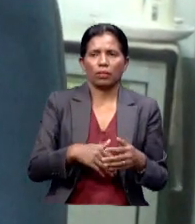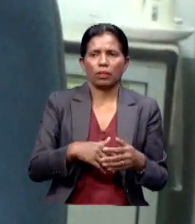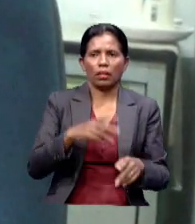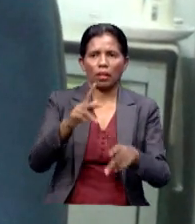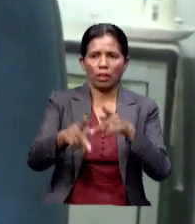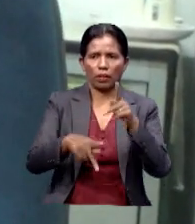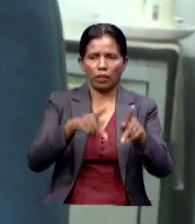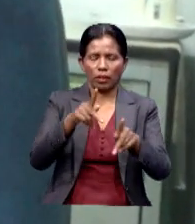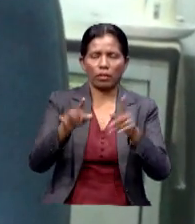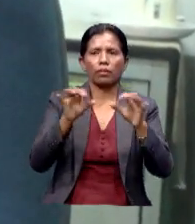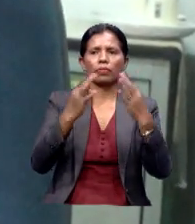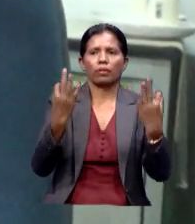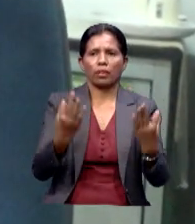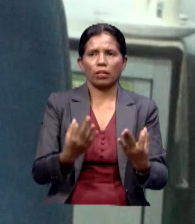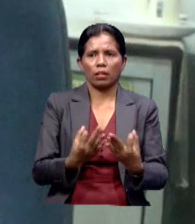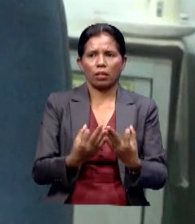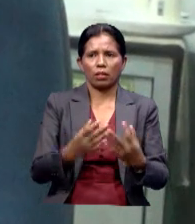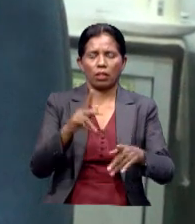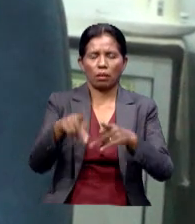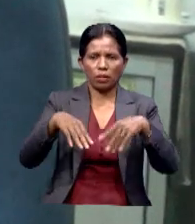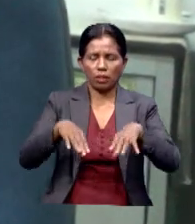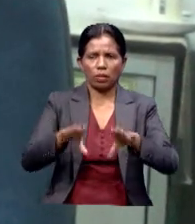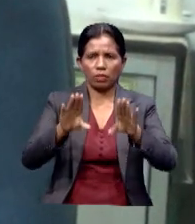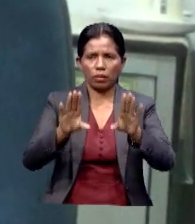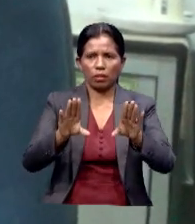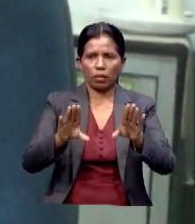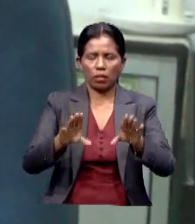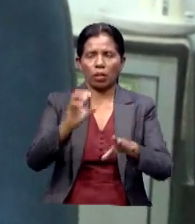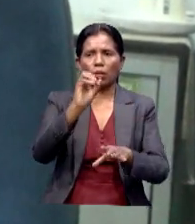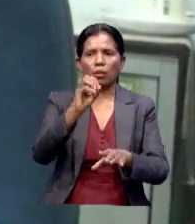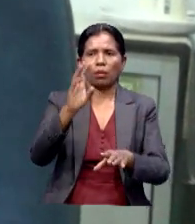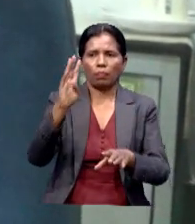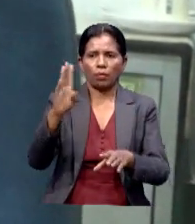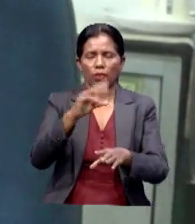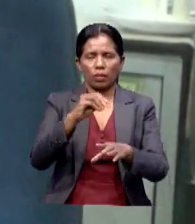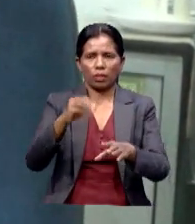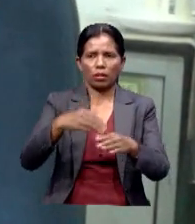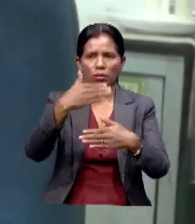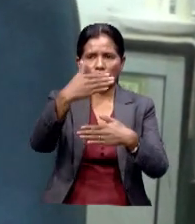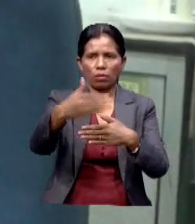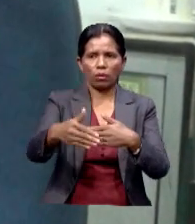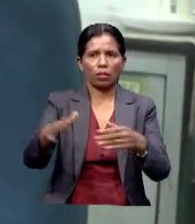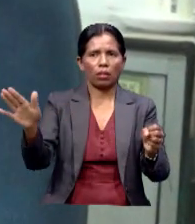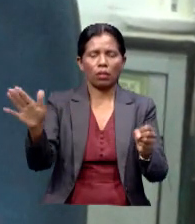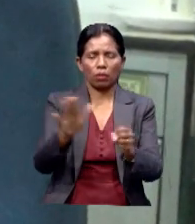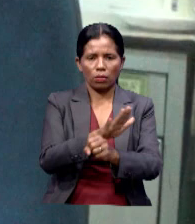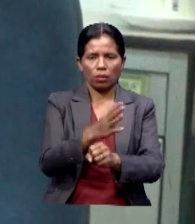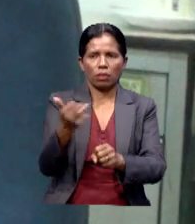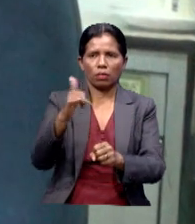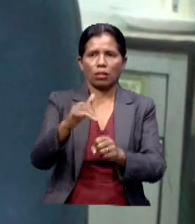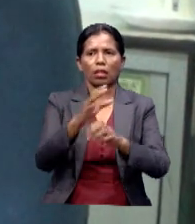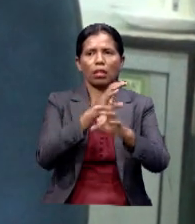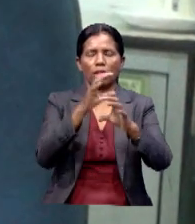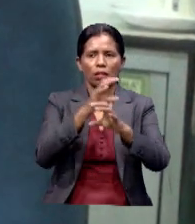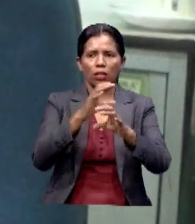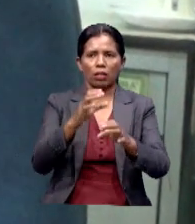masira fami é masira fang obralang ni iha iha oing ni okupa hotu epe sernia kareta balong